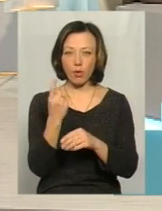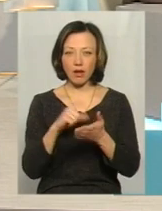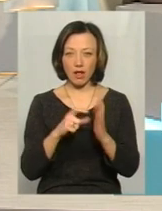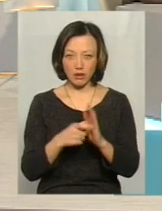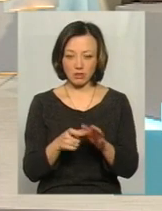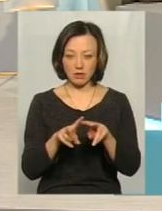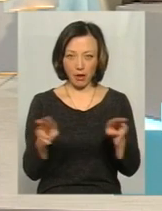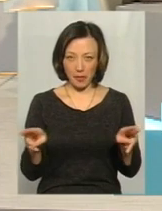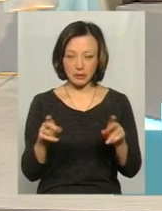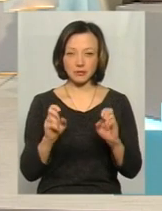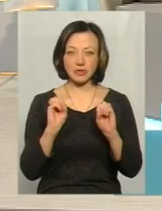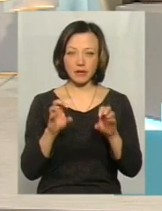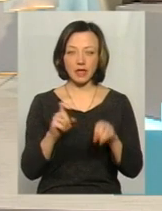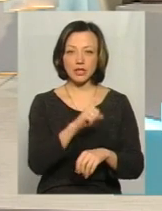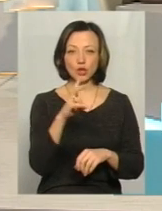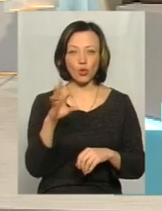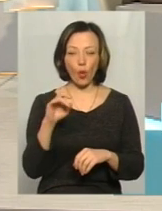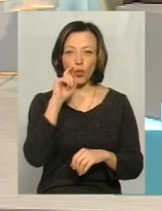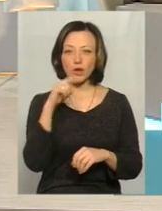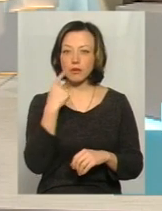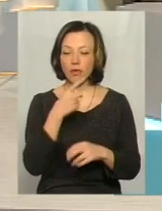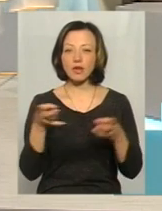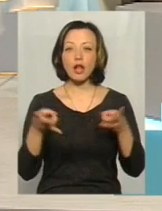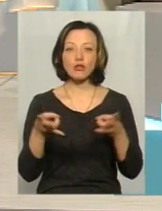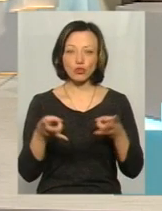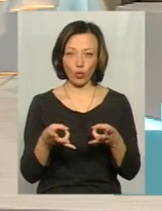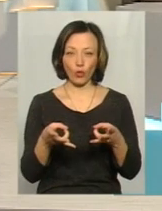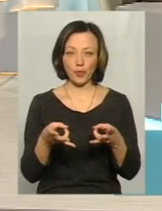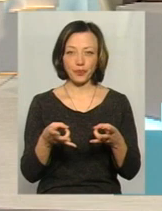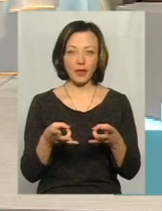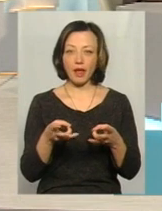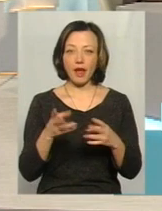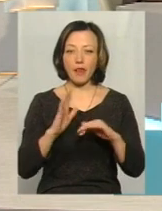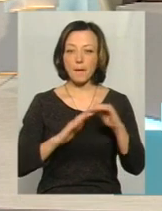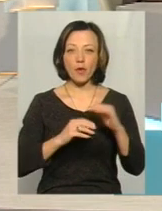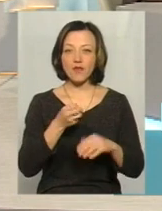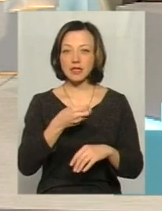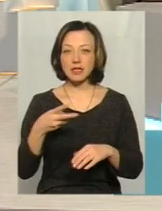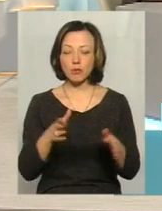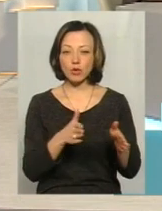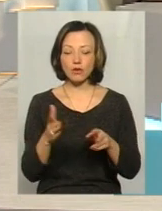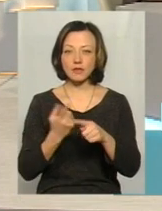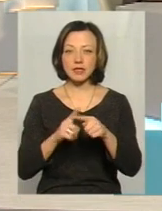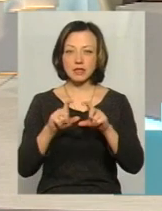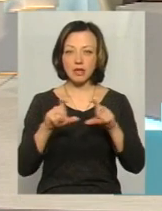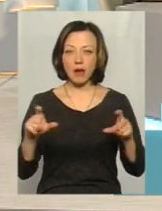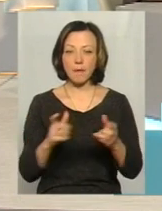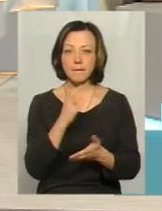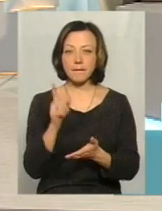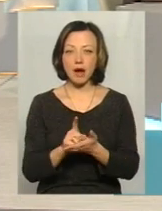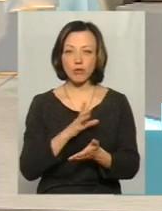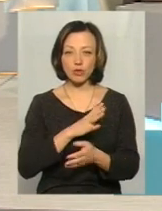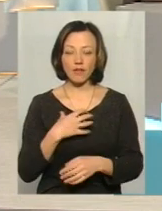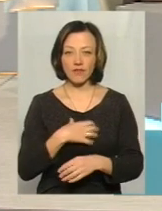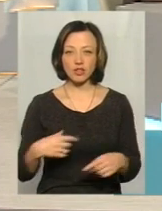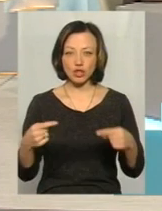складатимуть ЗНО. З української. От для чого? Хіба не професійна підготовка у цих закладах мала є бути